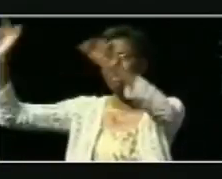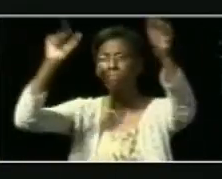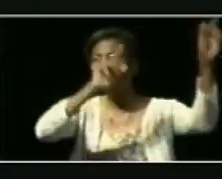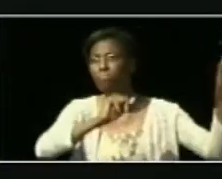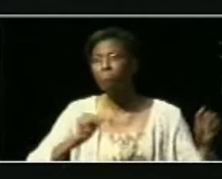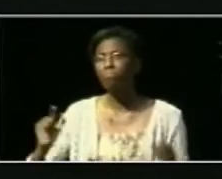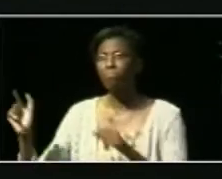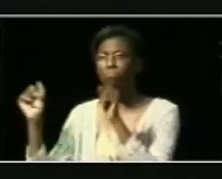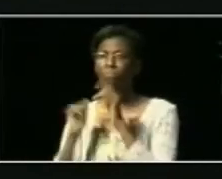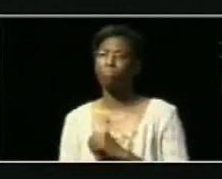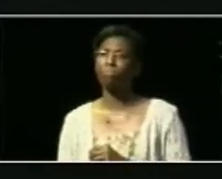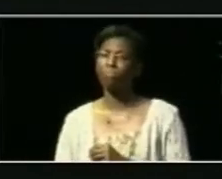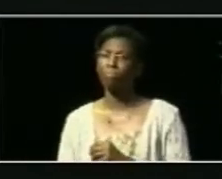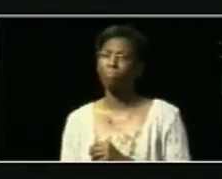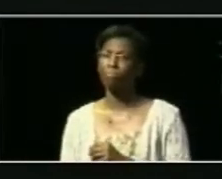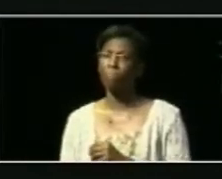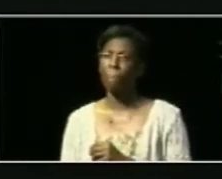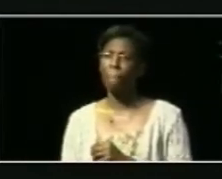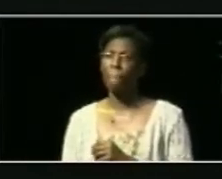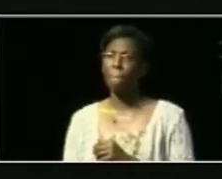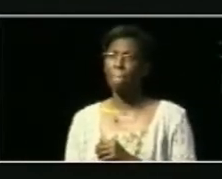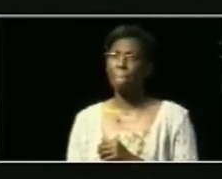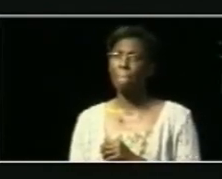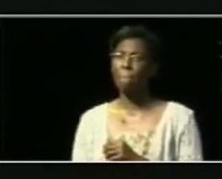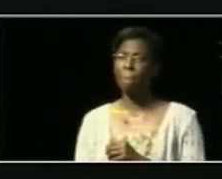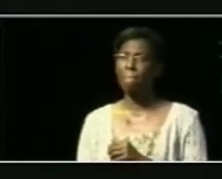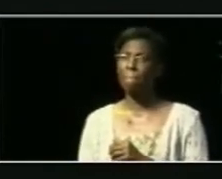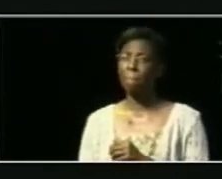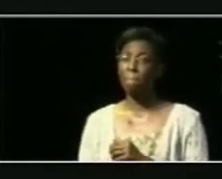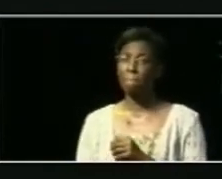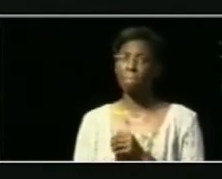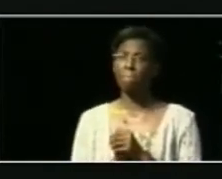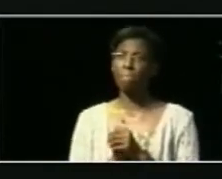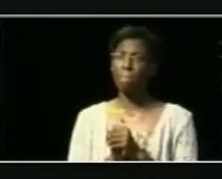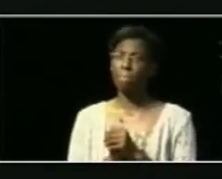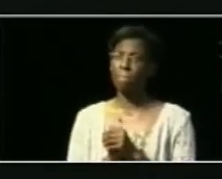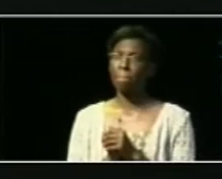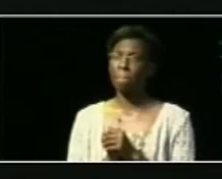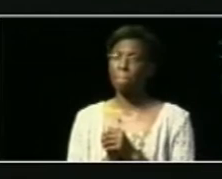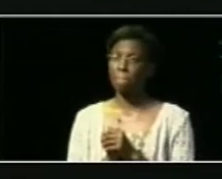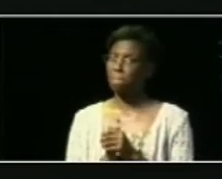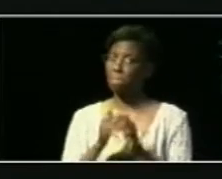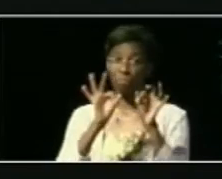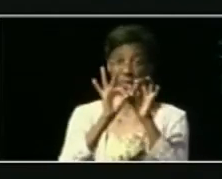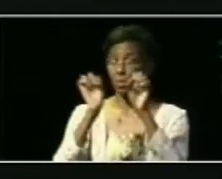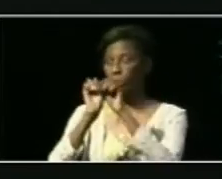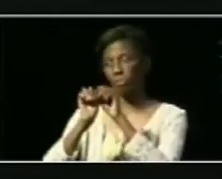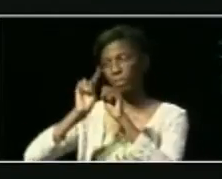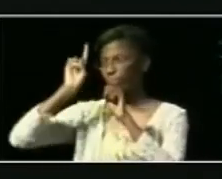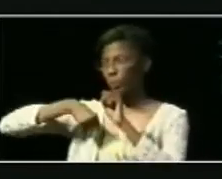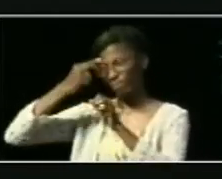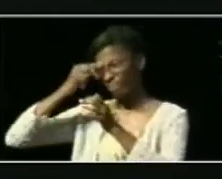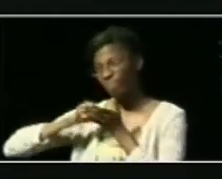représentant d'autres endroits qui se trouverez ici. Brother and sister, Be faithful. Frères et sœurs, soyez